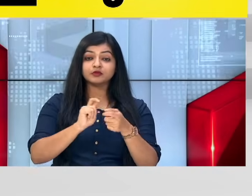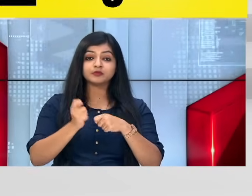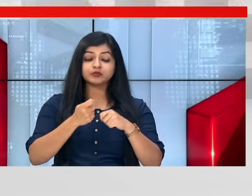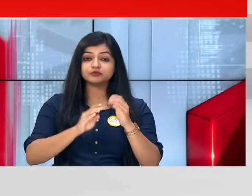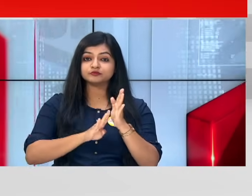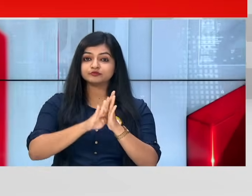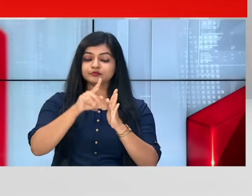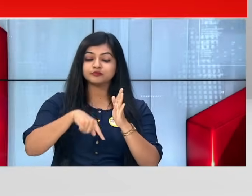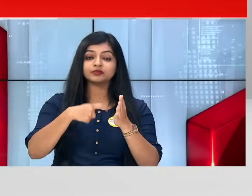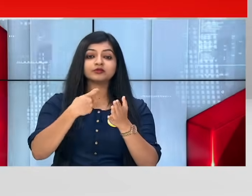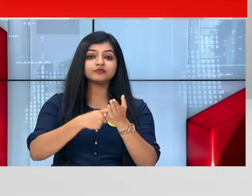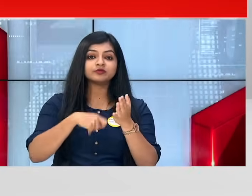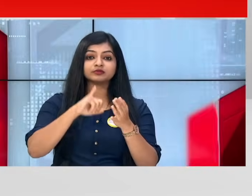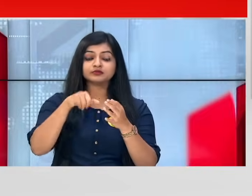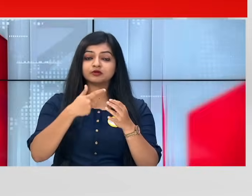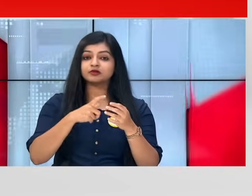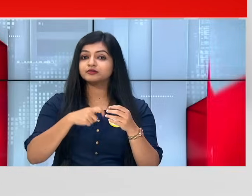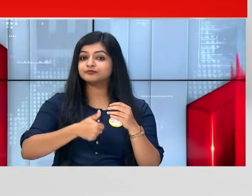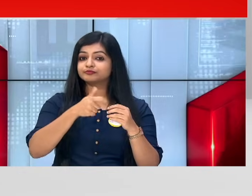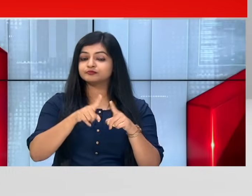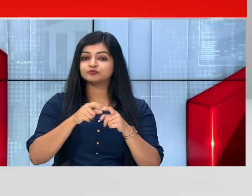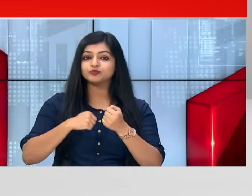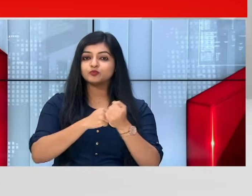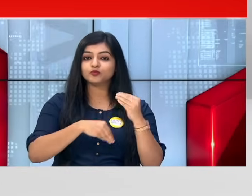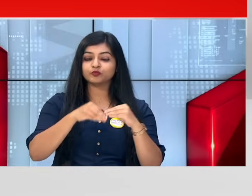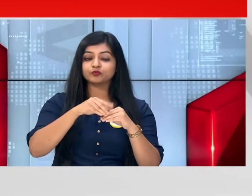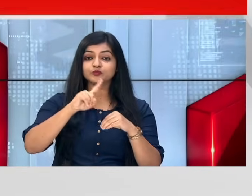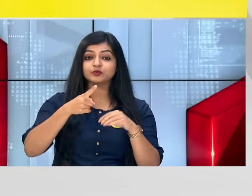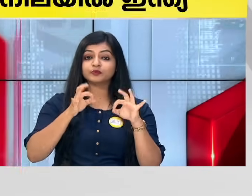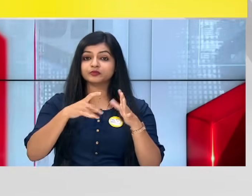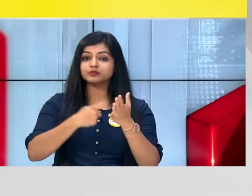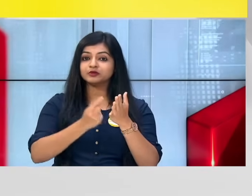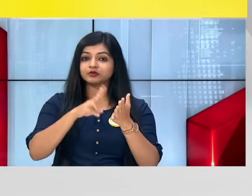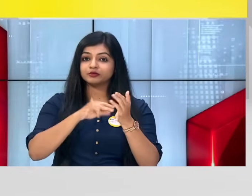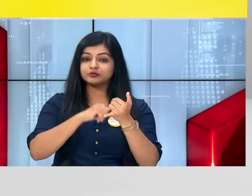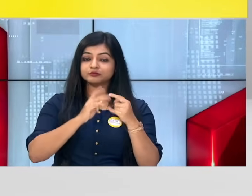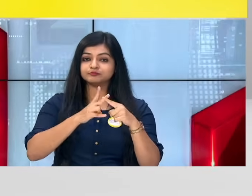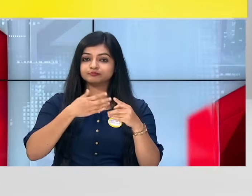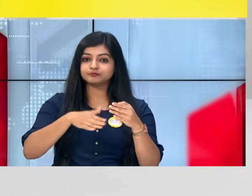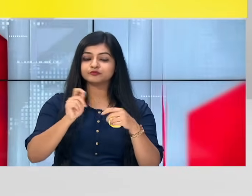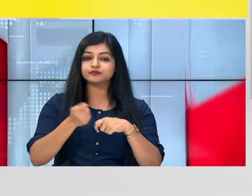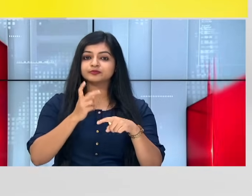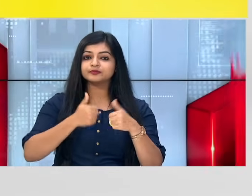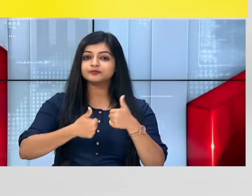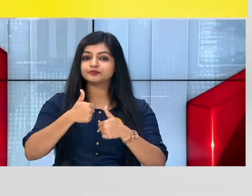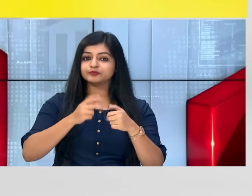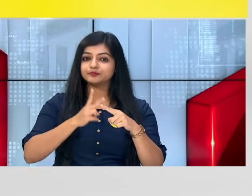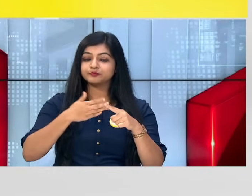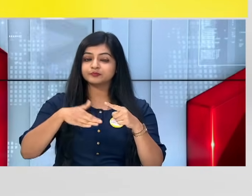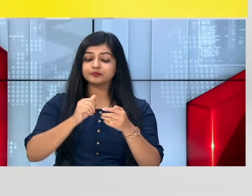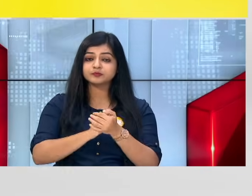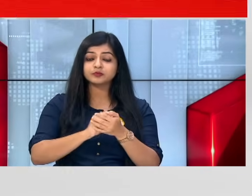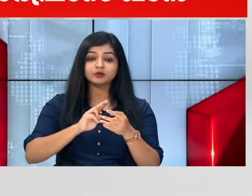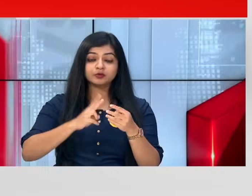രവീന്ദ്ര ജഡേജയും ക്യാപ്റ്റന് വലിയ പിന്തുണ നൽകി. 110 റൺസുമായി ഇപ്പോൾ രവീന്ദ്ര ജഡേജ ക്രീസിലുണ്ട്. ഒപ്പം തന്നെ വളരെ അപ്രതീക്ഷിതവുമായിട്ടുള്ള